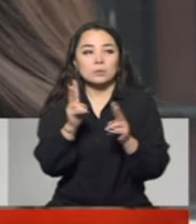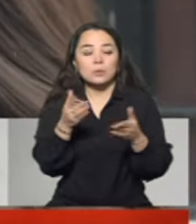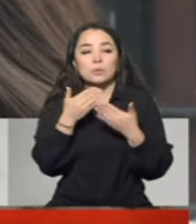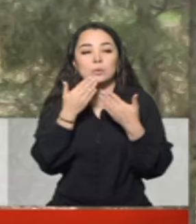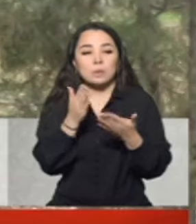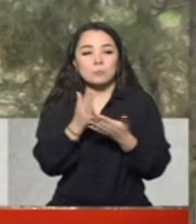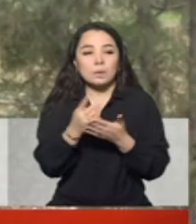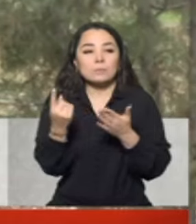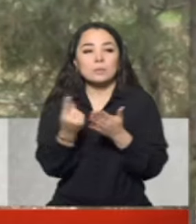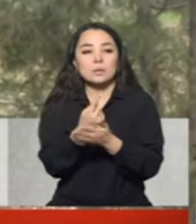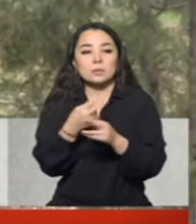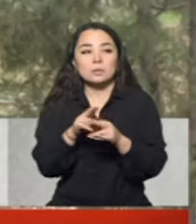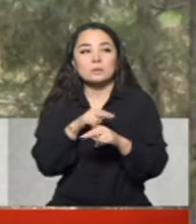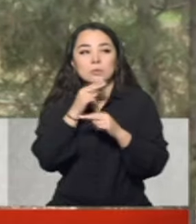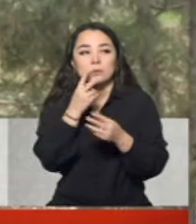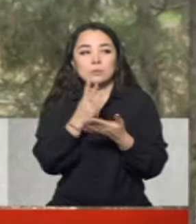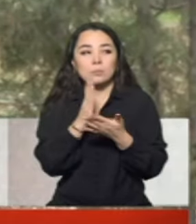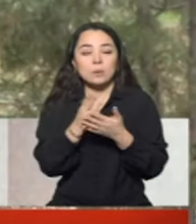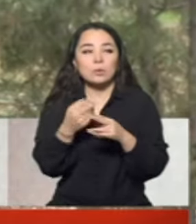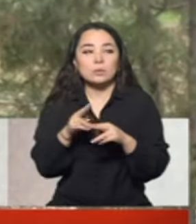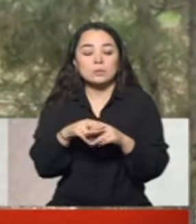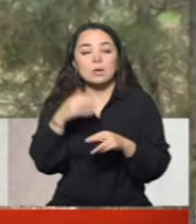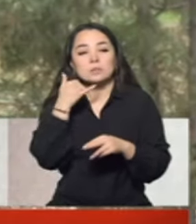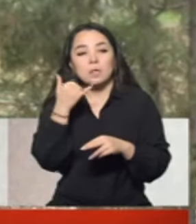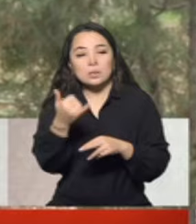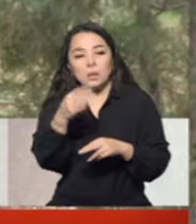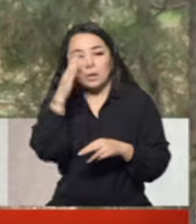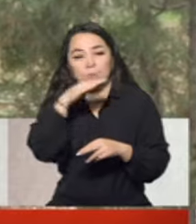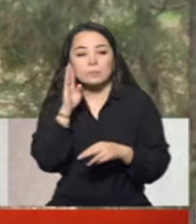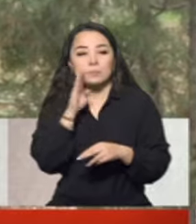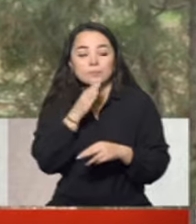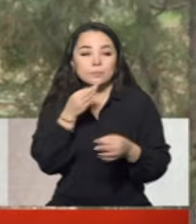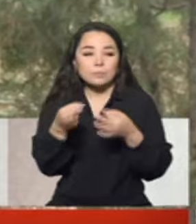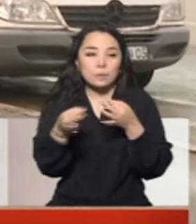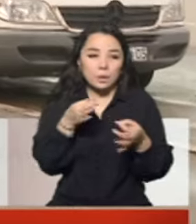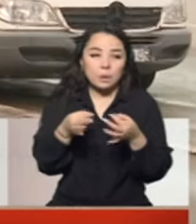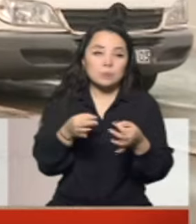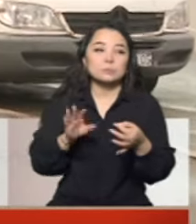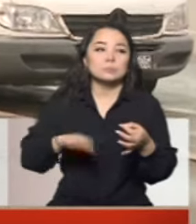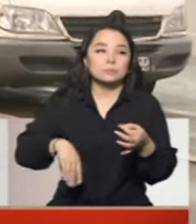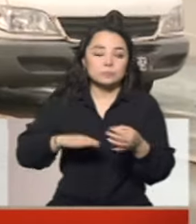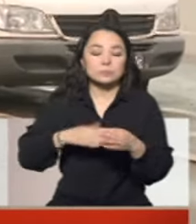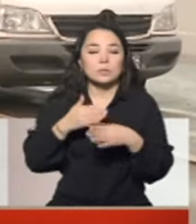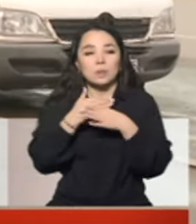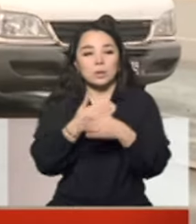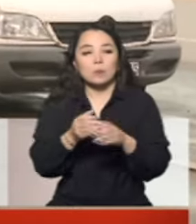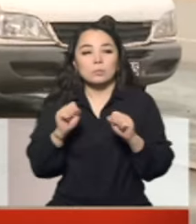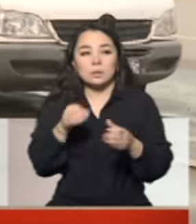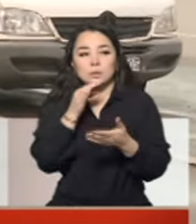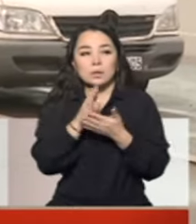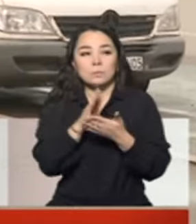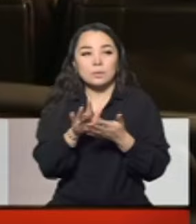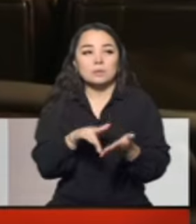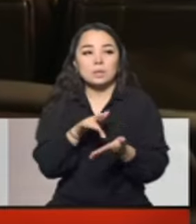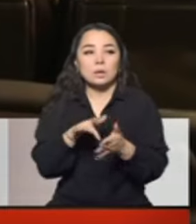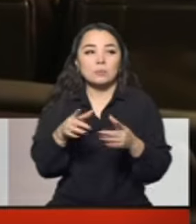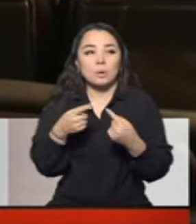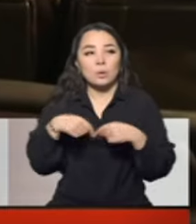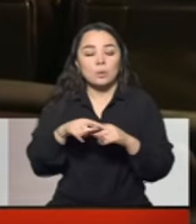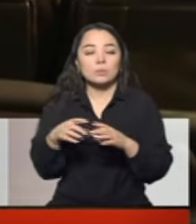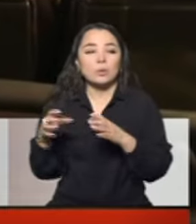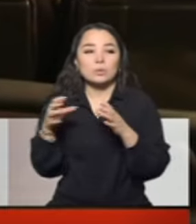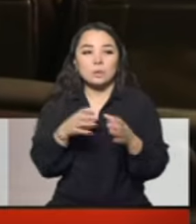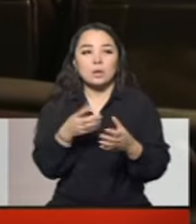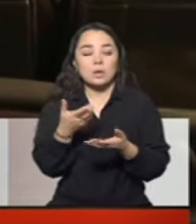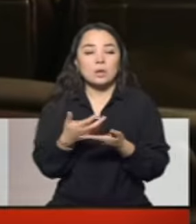Ең бірінші көз жеткізу керек. Звандап, әкешесімен сөйлесіп. Қазір алып шахар Алматыдағы қоғамдық көлікпен